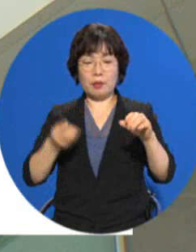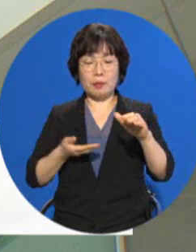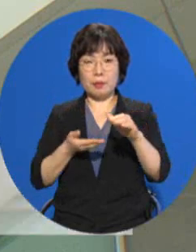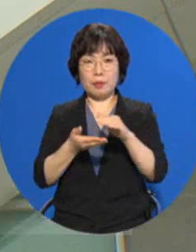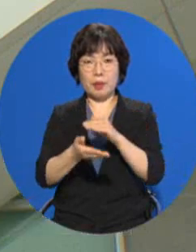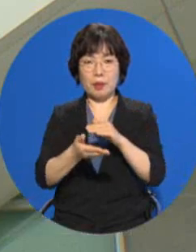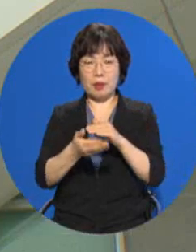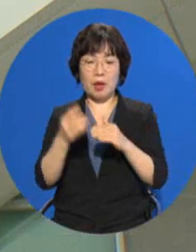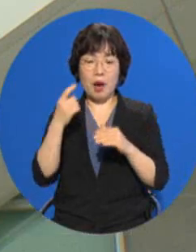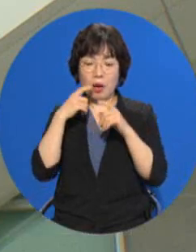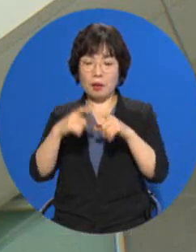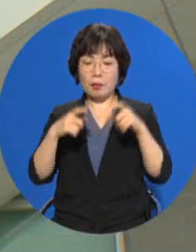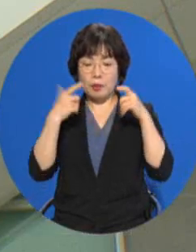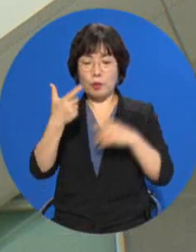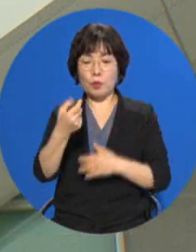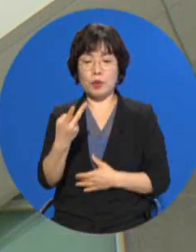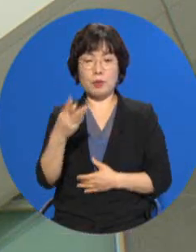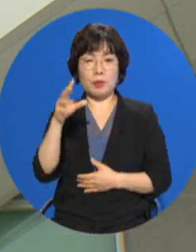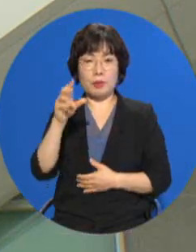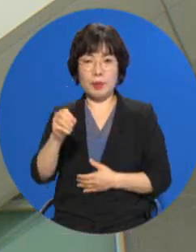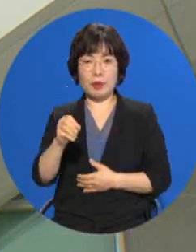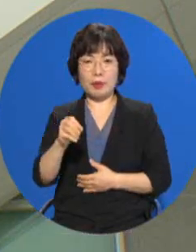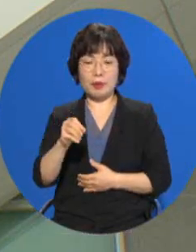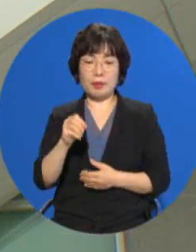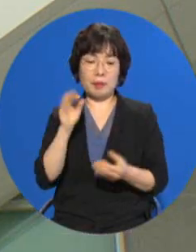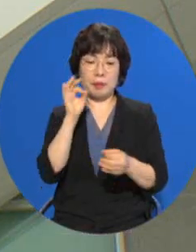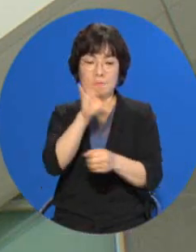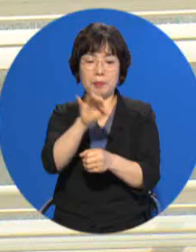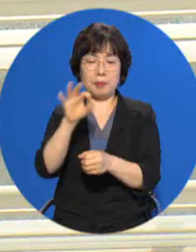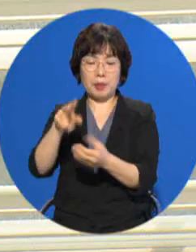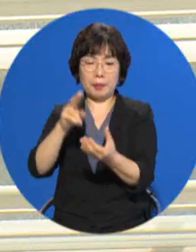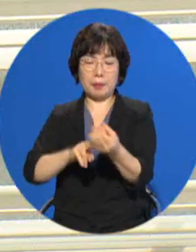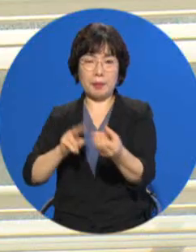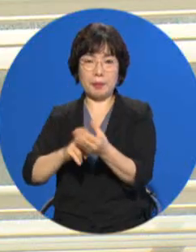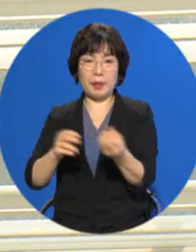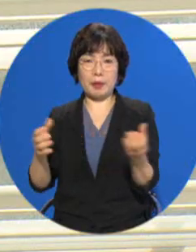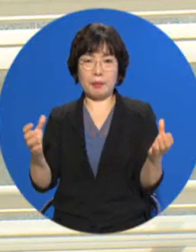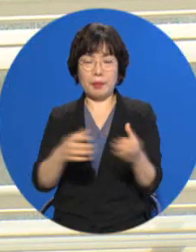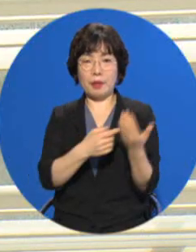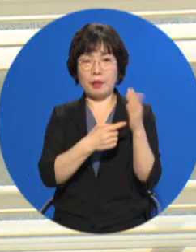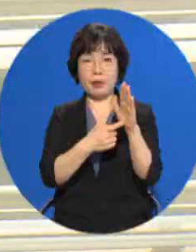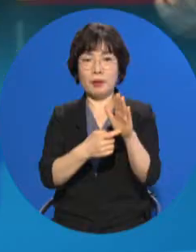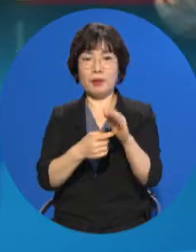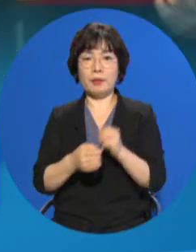넣어 가짜 마스크 62만 장을 시중에 유통한 혐의를 받고 있습니다.